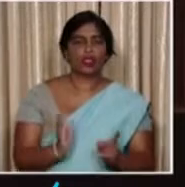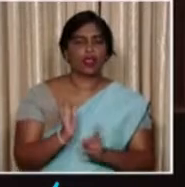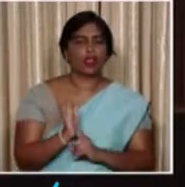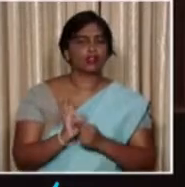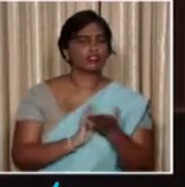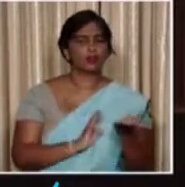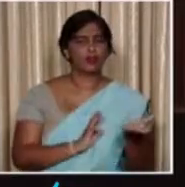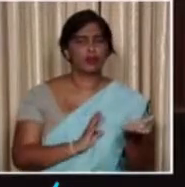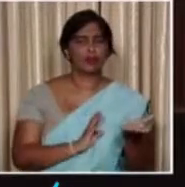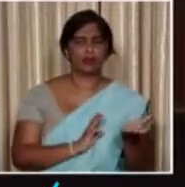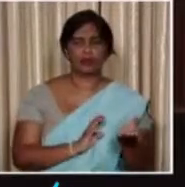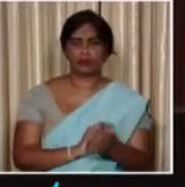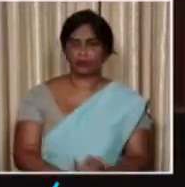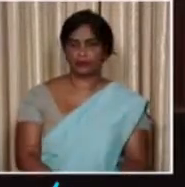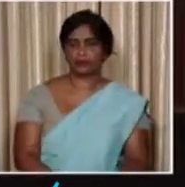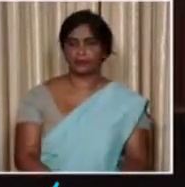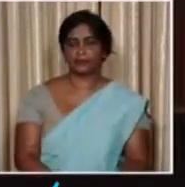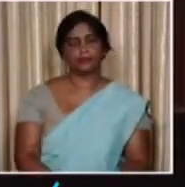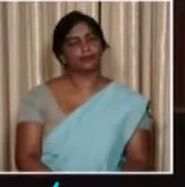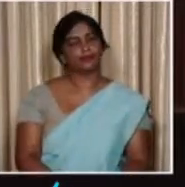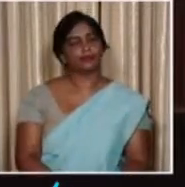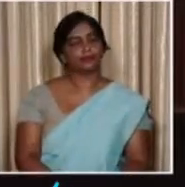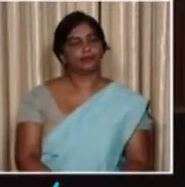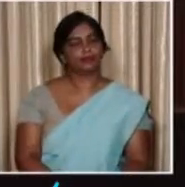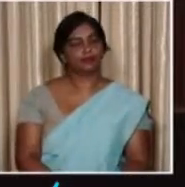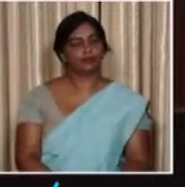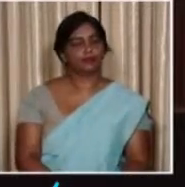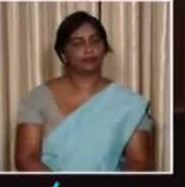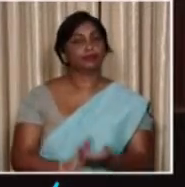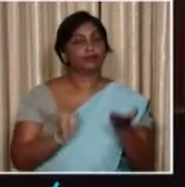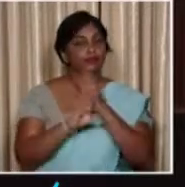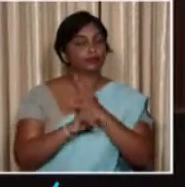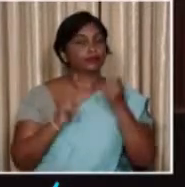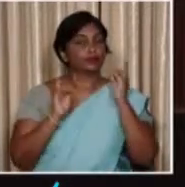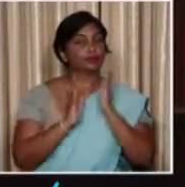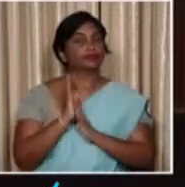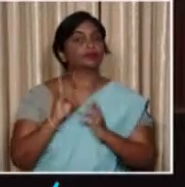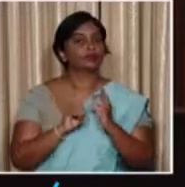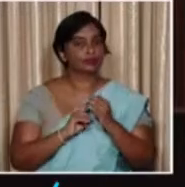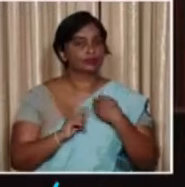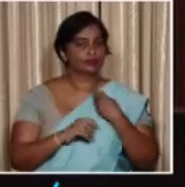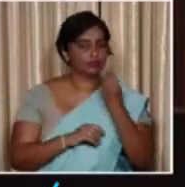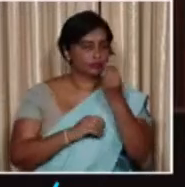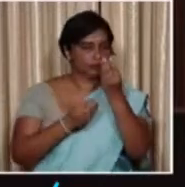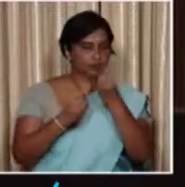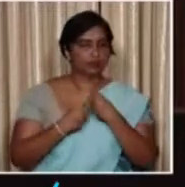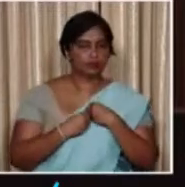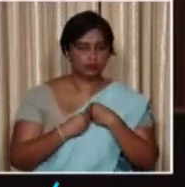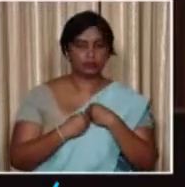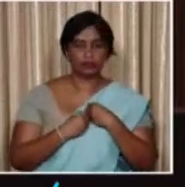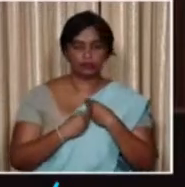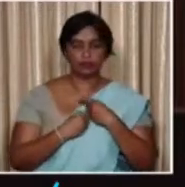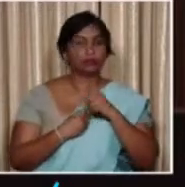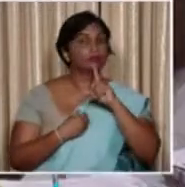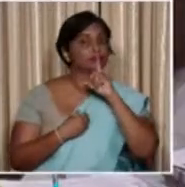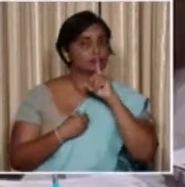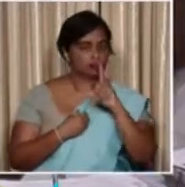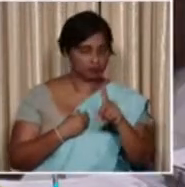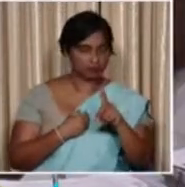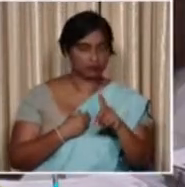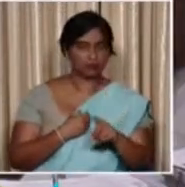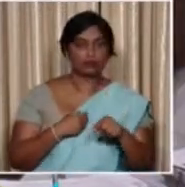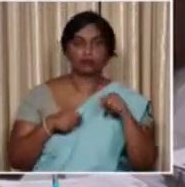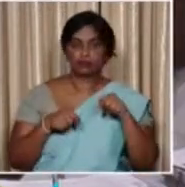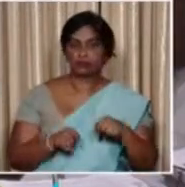එමුතුමාට මොකද කියන්න තියෙන්නේ? හිටපු ක්‍රීඩා ඇමතිවරයෙක් හැටියට මට විරාදයක් දෙන්න මම ඔබතුමාට කියන්න ඕන